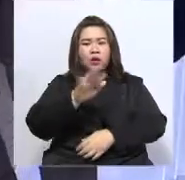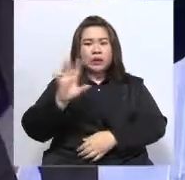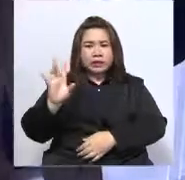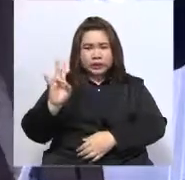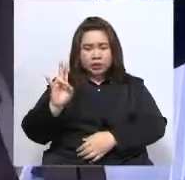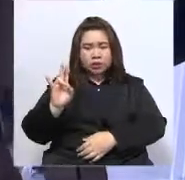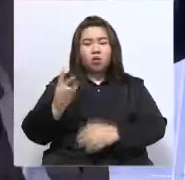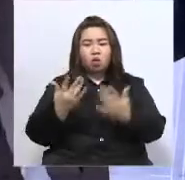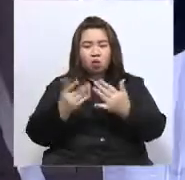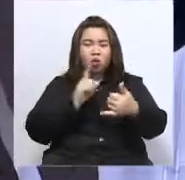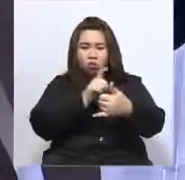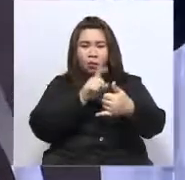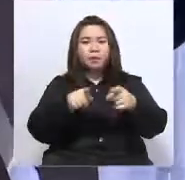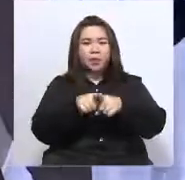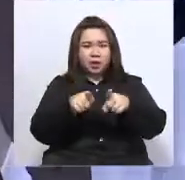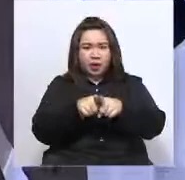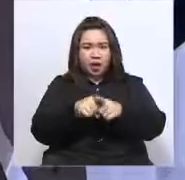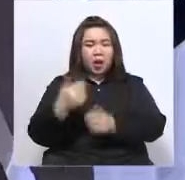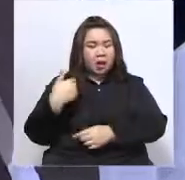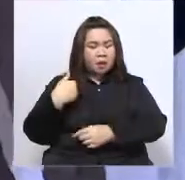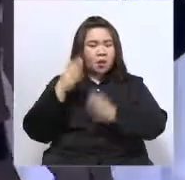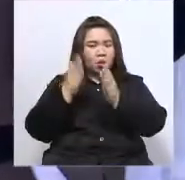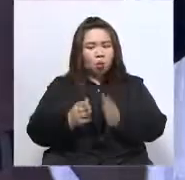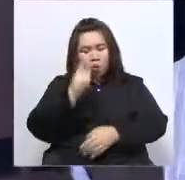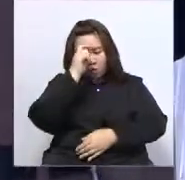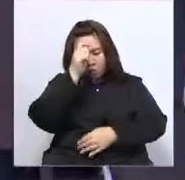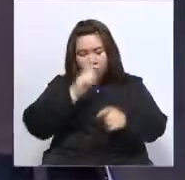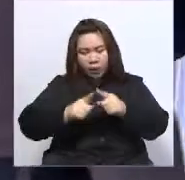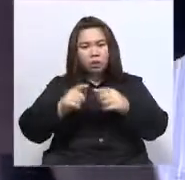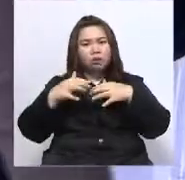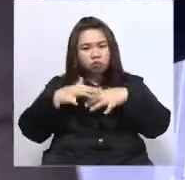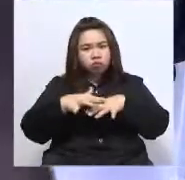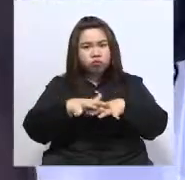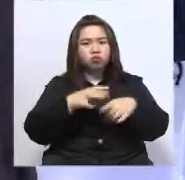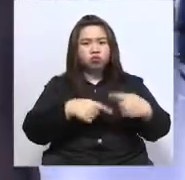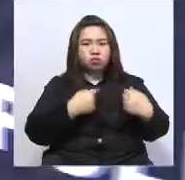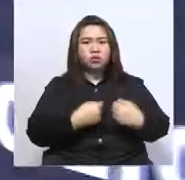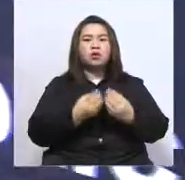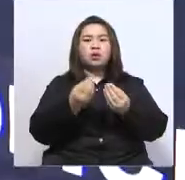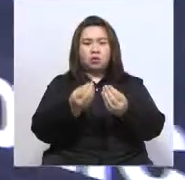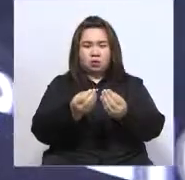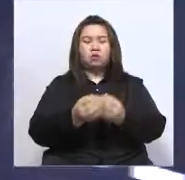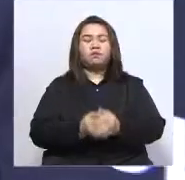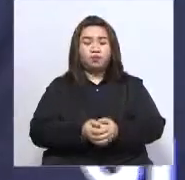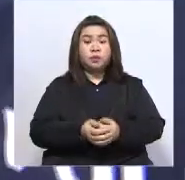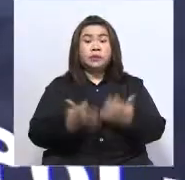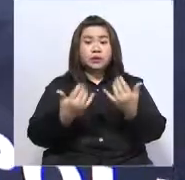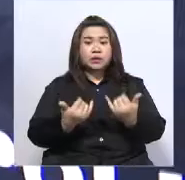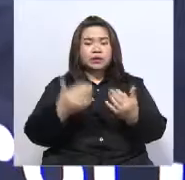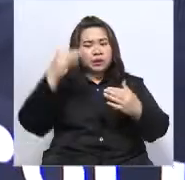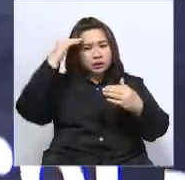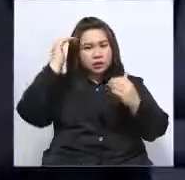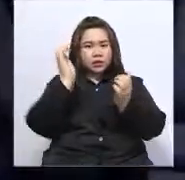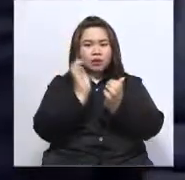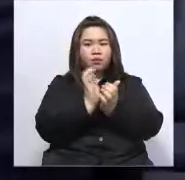ำเช่นกันค่ะโดยมีลูกศิษย์นะคะทราบข่าวก็ได้เดินทางมาให้กำลังใจ โดยการปฏิบัติการครั้งนี้นะคะพลตำรว